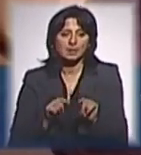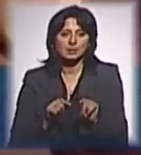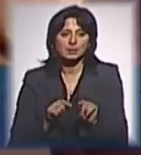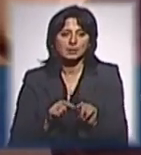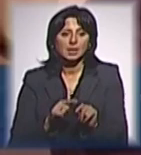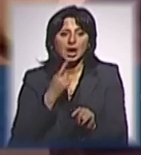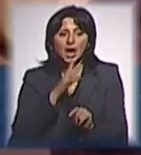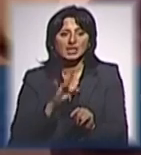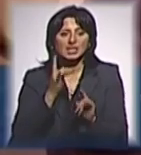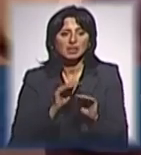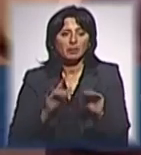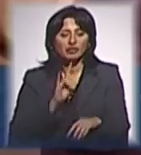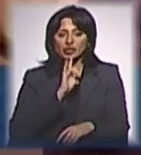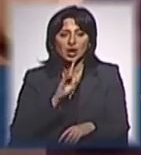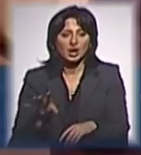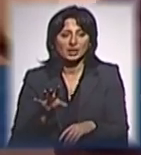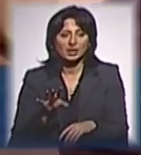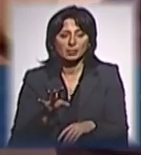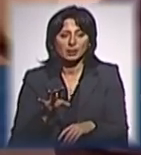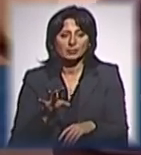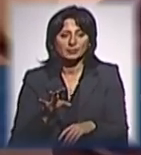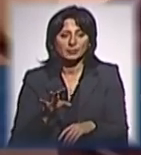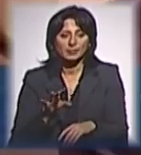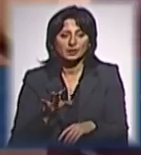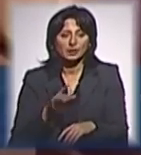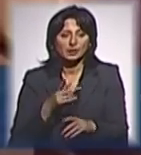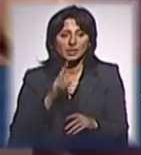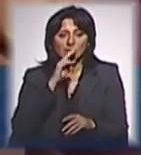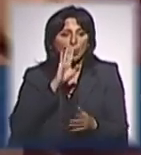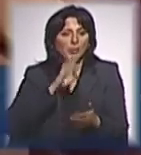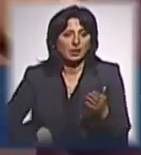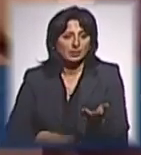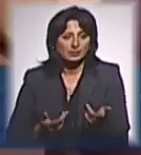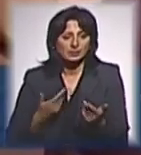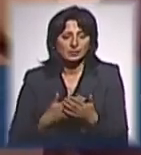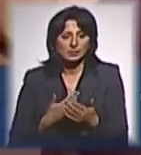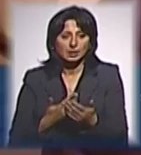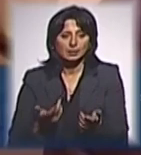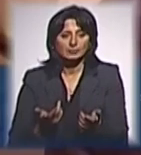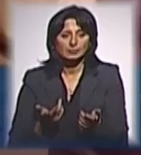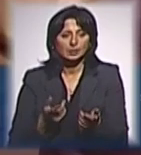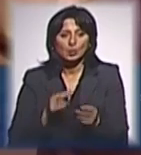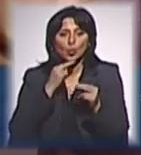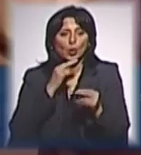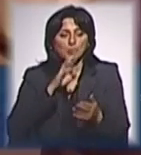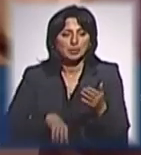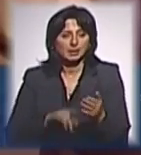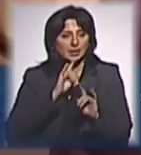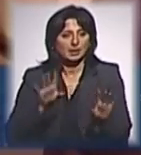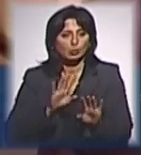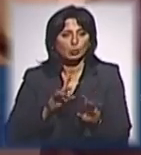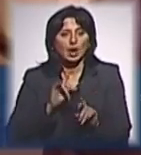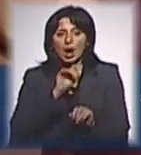და არც ერთი ბავშვი არ იქნება უწამლობის და რაღაცა ეს უყურადღებობის გამო